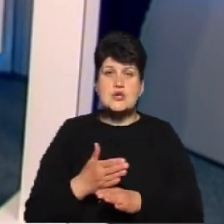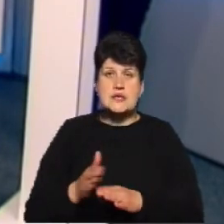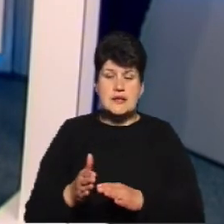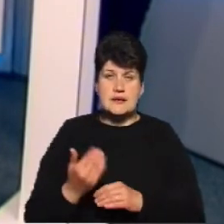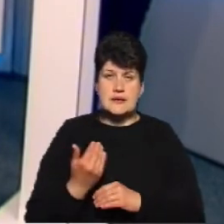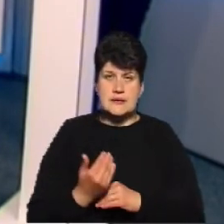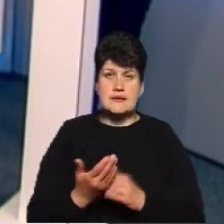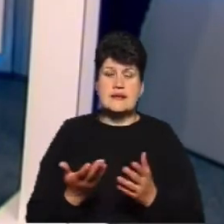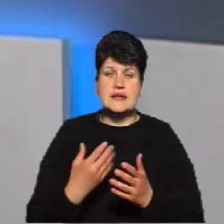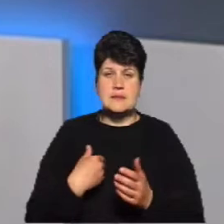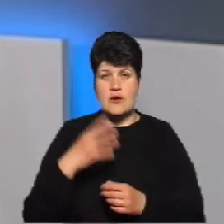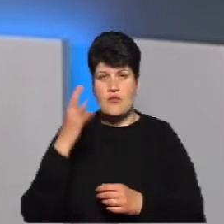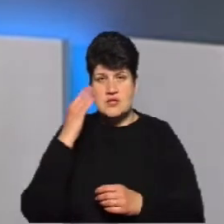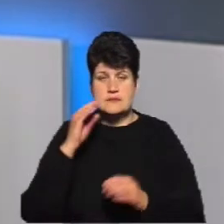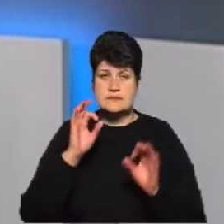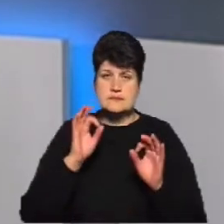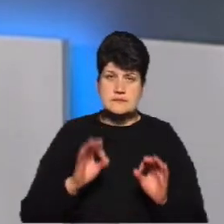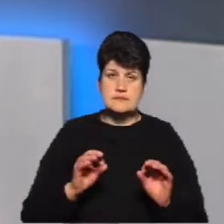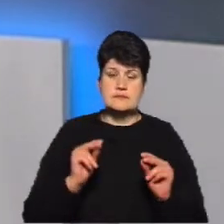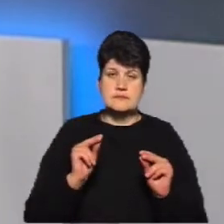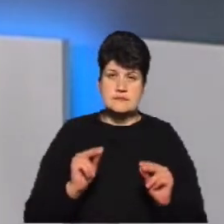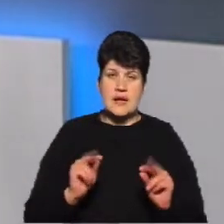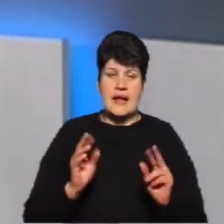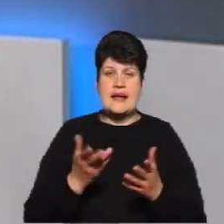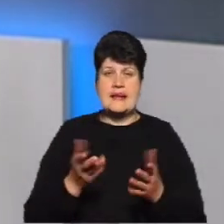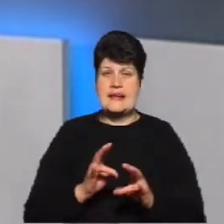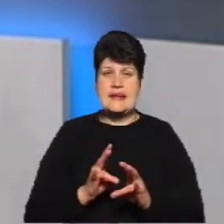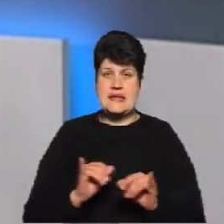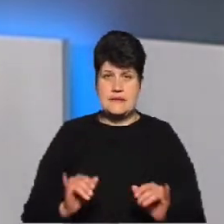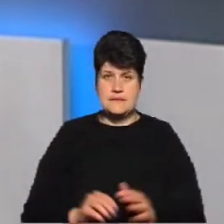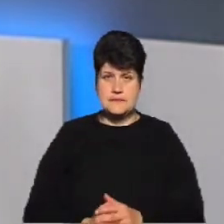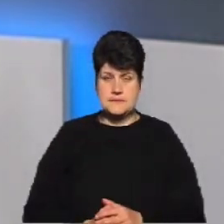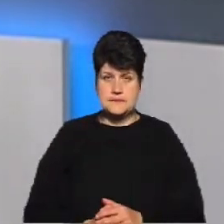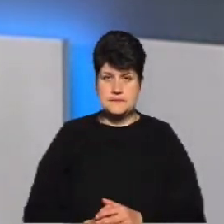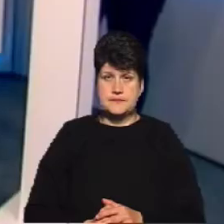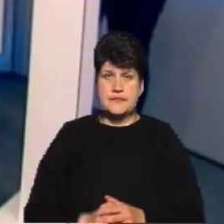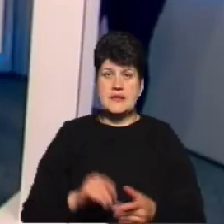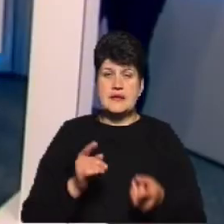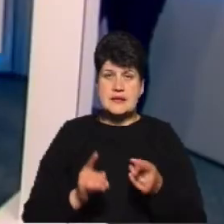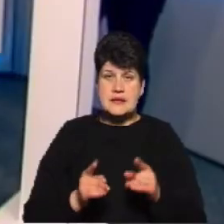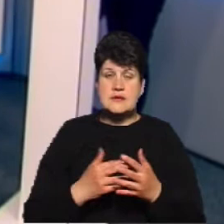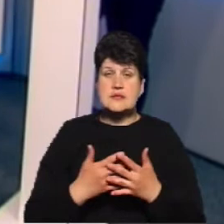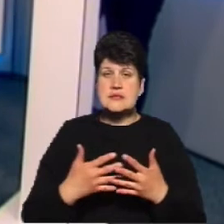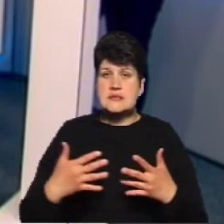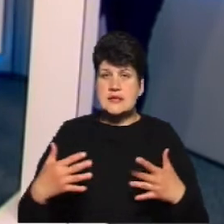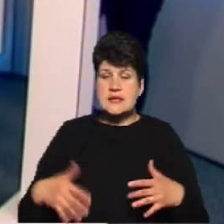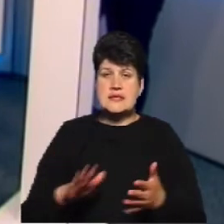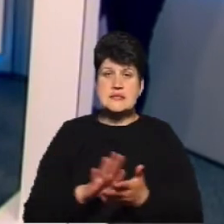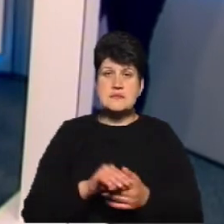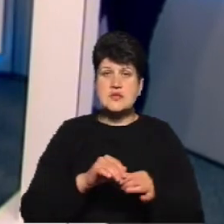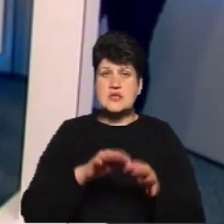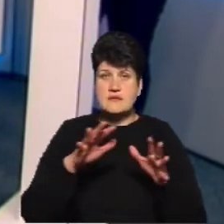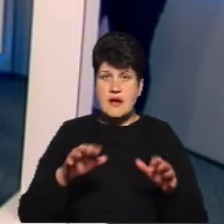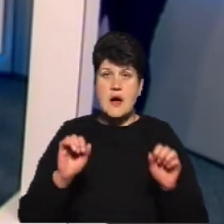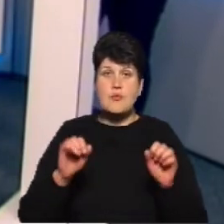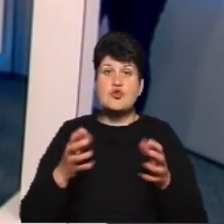вважаємо легалізовані, легальні, які ні, пане Оресте. Дійсно, стільки сміттєзвалищ, а може ще більше, річ